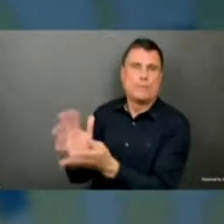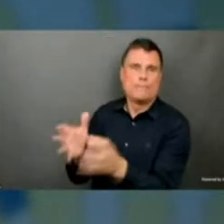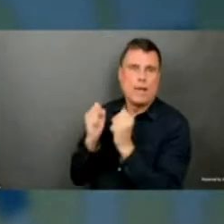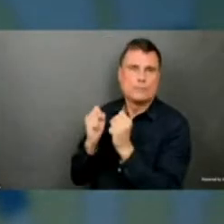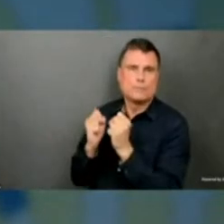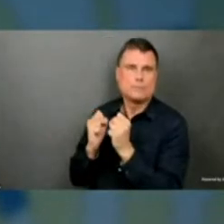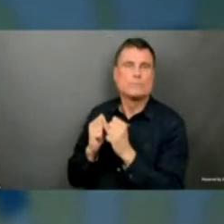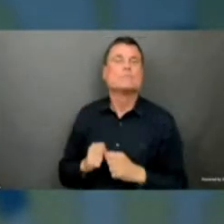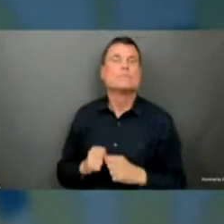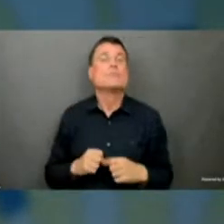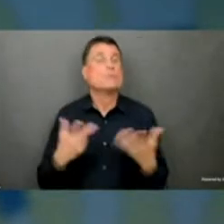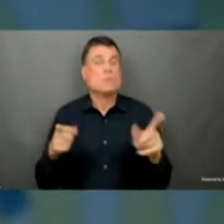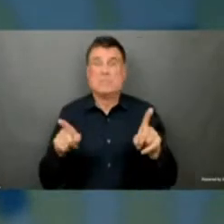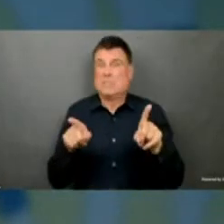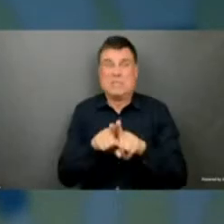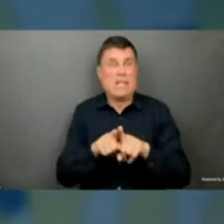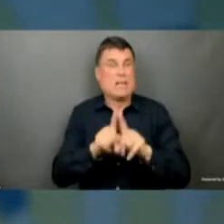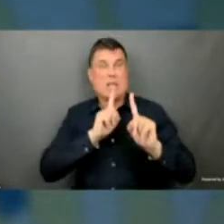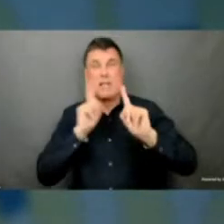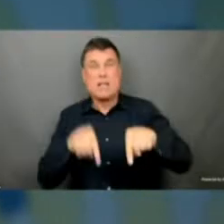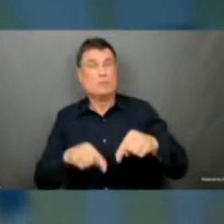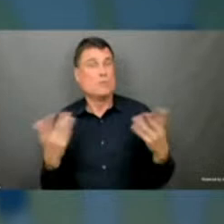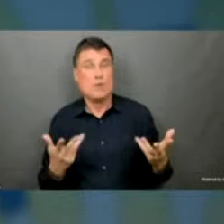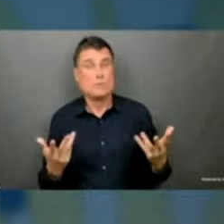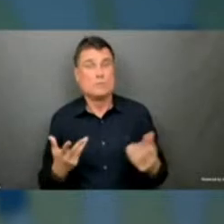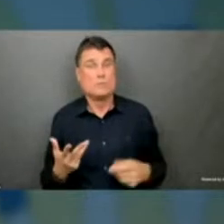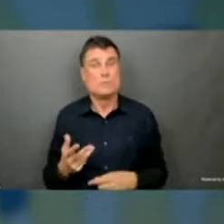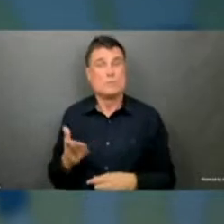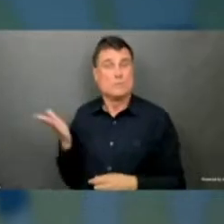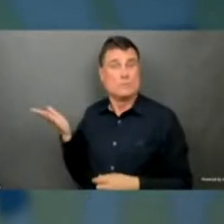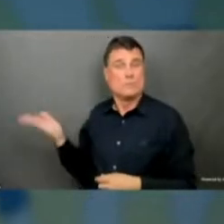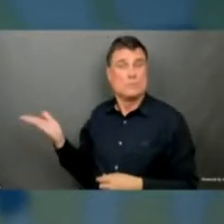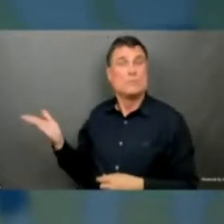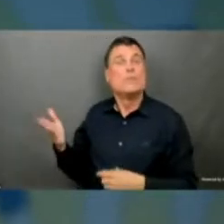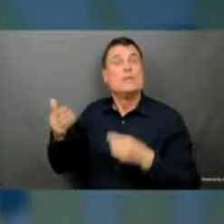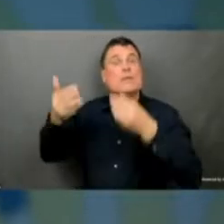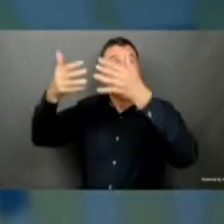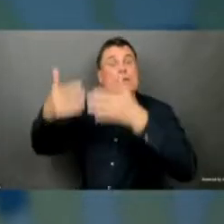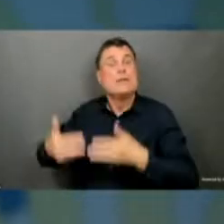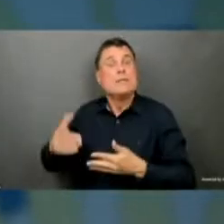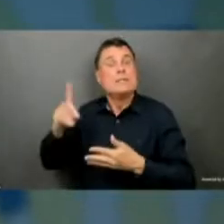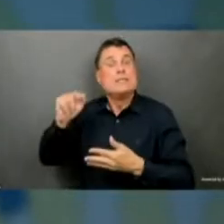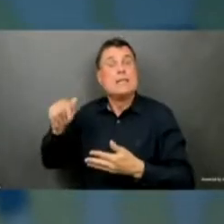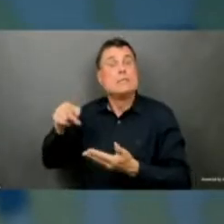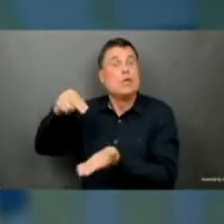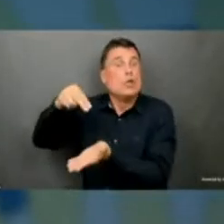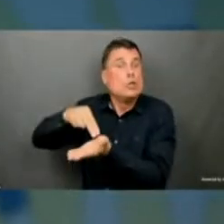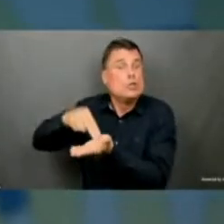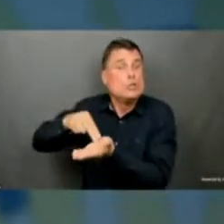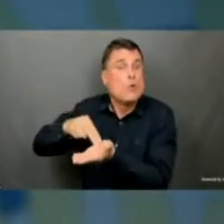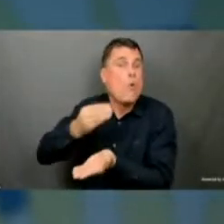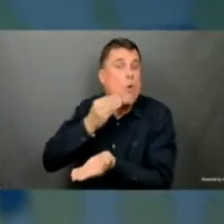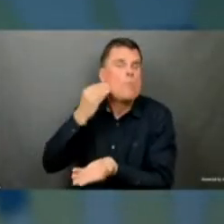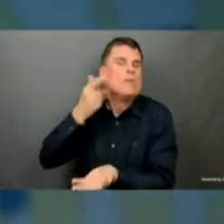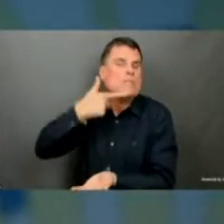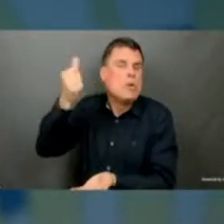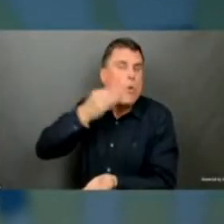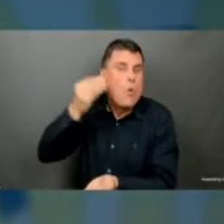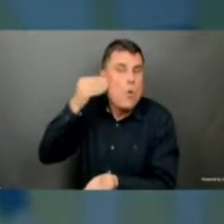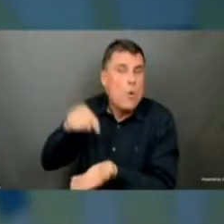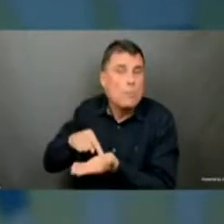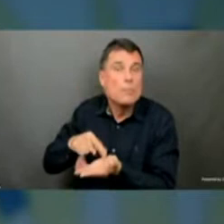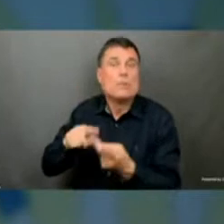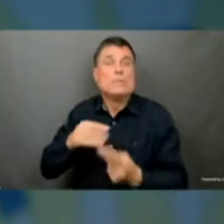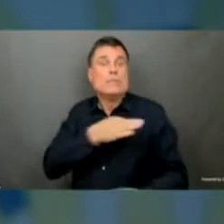following 那么 the 这个呢是 data 公 of 卫系统 long-term 的 care, 工作人员以及 where 长期 healthcare 护理 workers 院 working in 或者 long-term 协 care 助 who 性 were 的这 prioritized 种 to receive